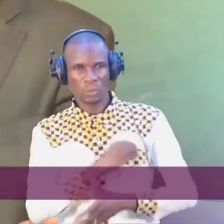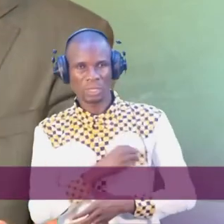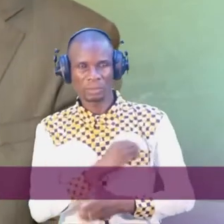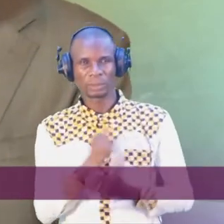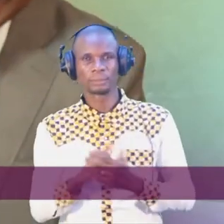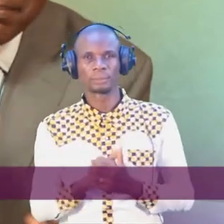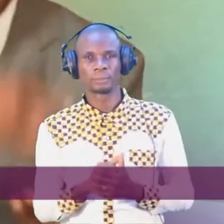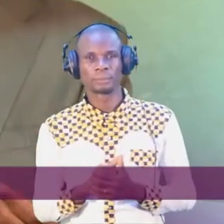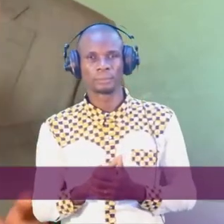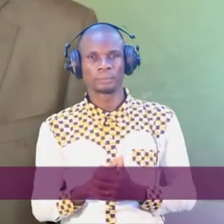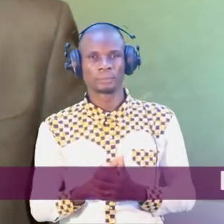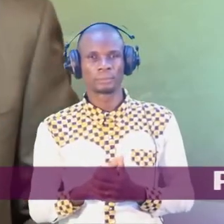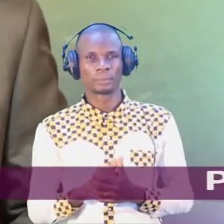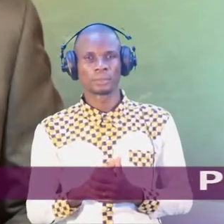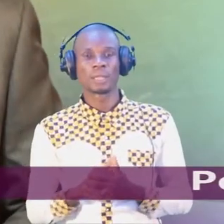Amri ya kumi